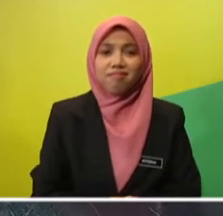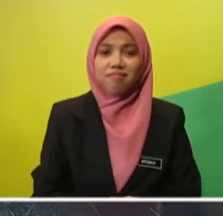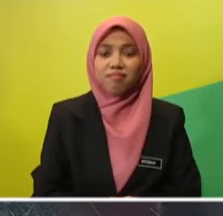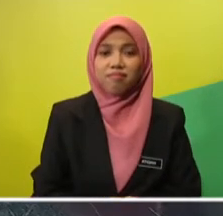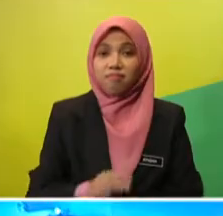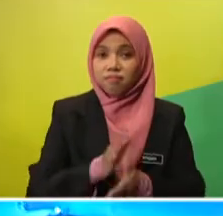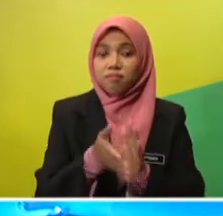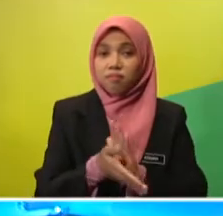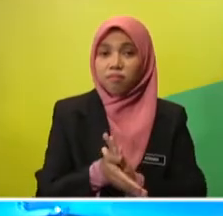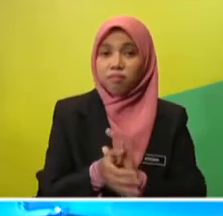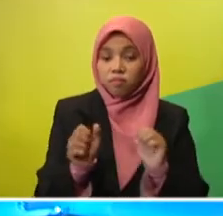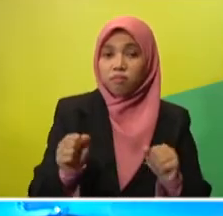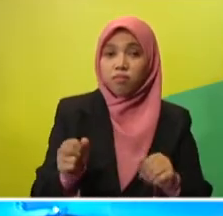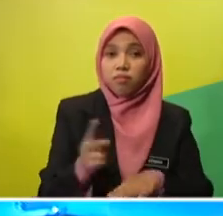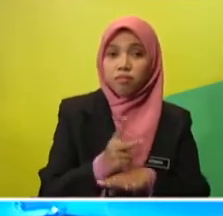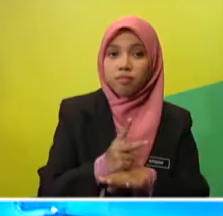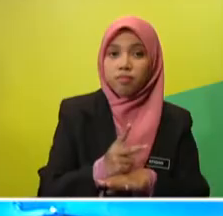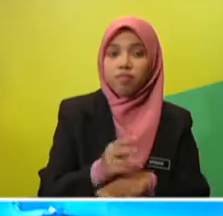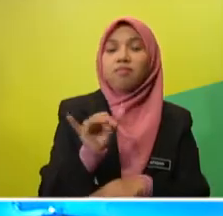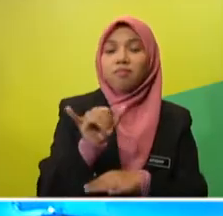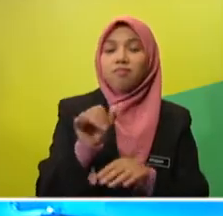saya pakai selempang ni ya, cikgu? Ya. Yeah.